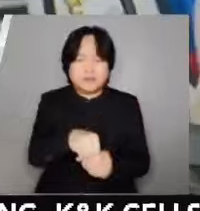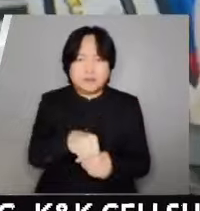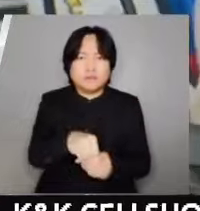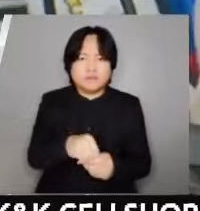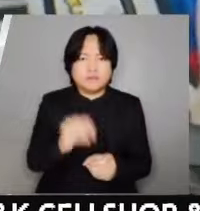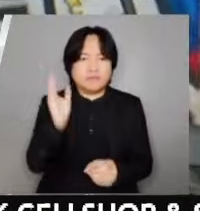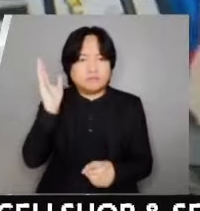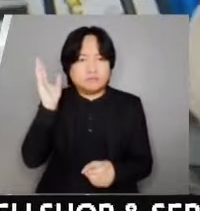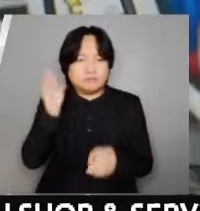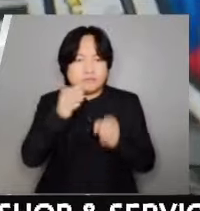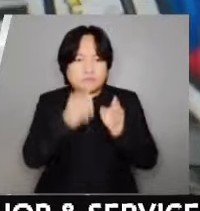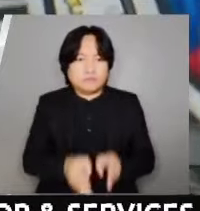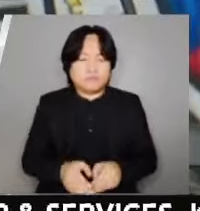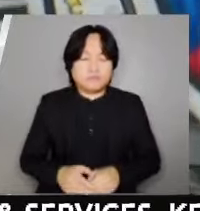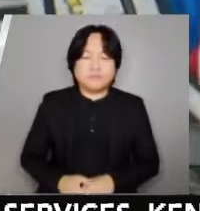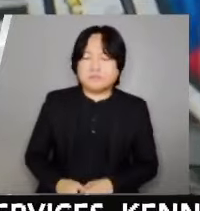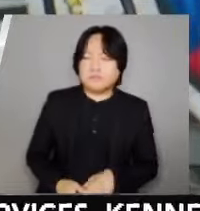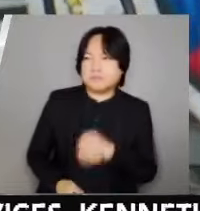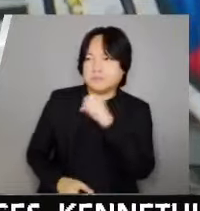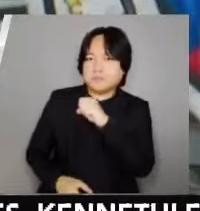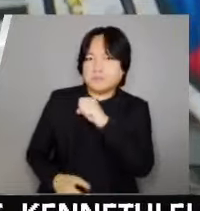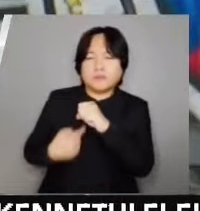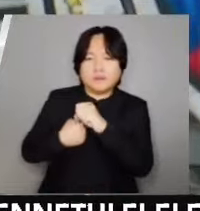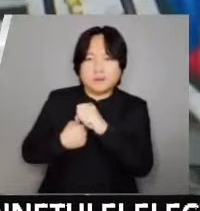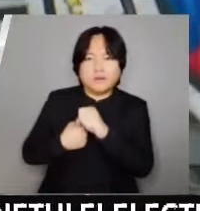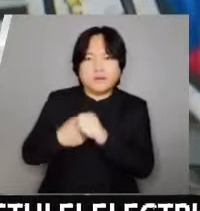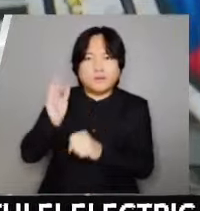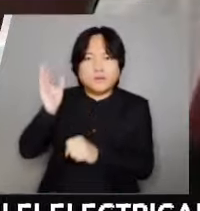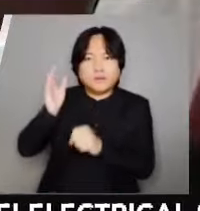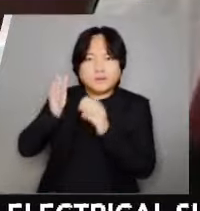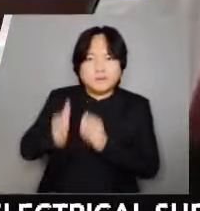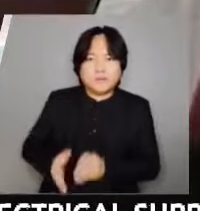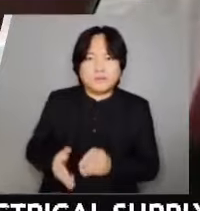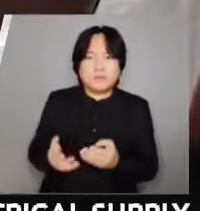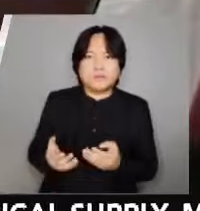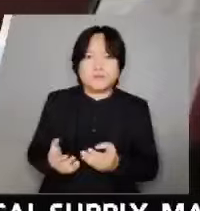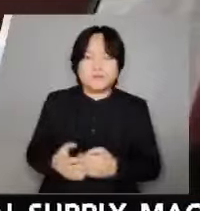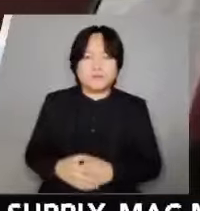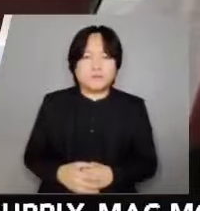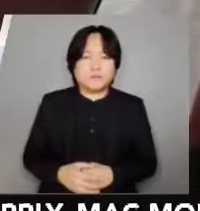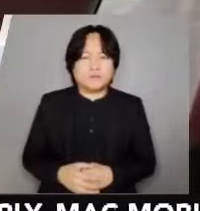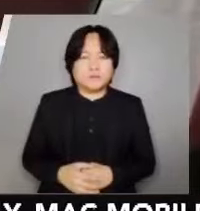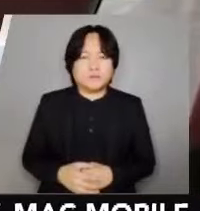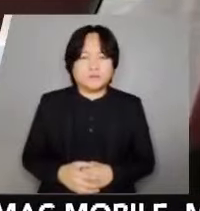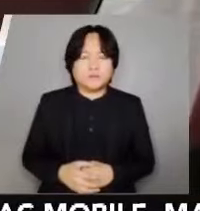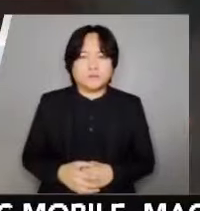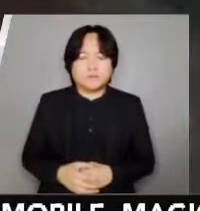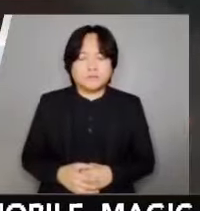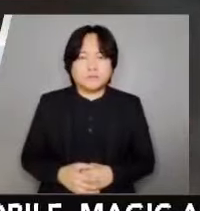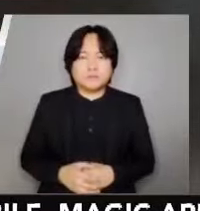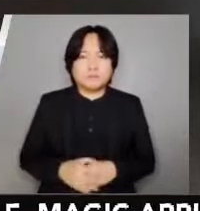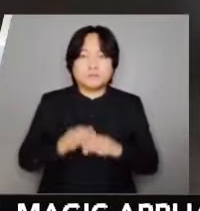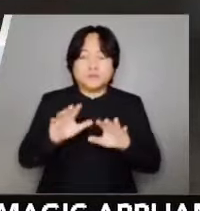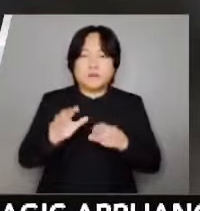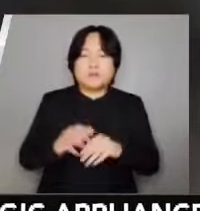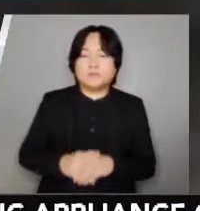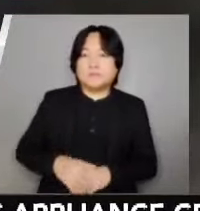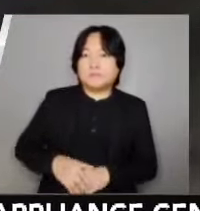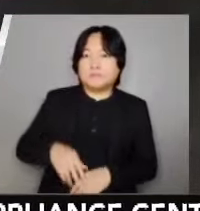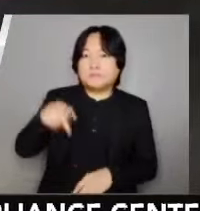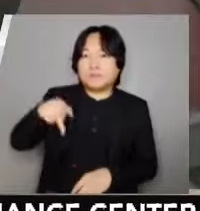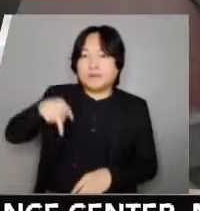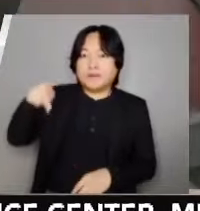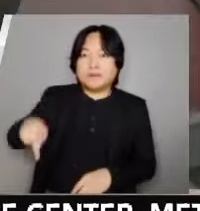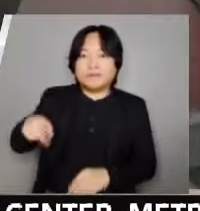Resource persons nga po kayo, nakalagay witness dito. Witness din po at saka resource person po. Dinepensahan naman ni Pampanga Representative Gloria Macapagal Arroyo ang